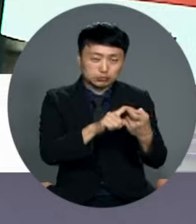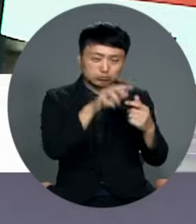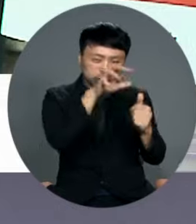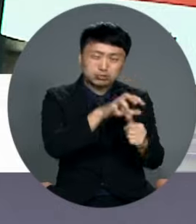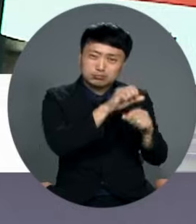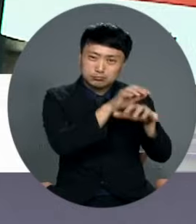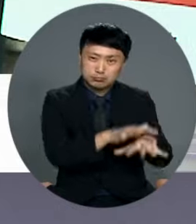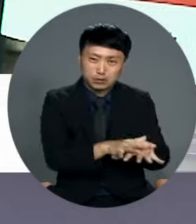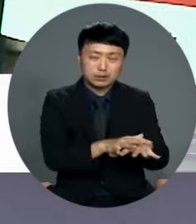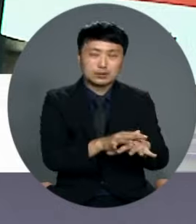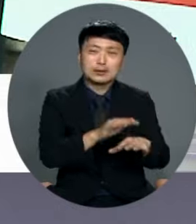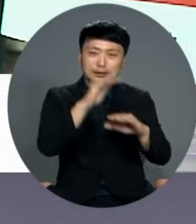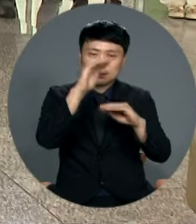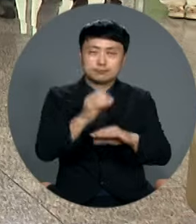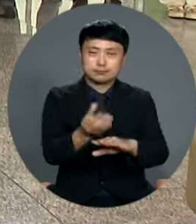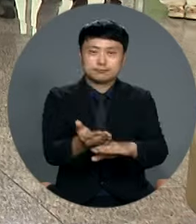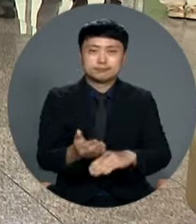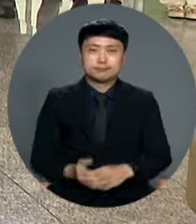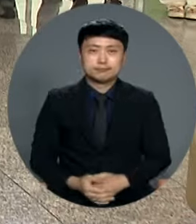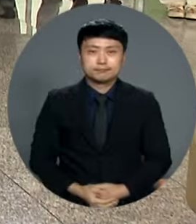변혜주 기자입니다.